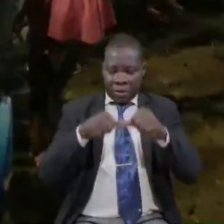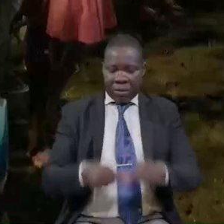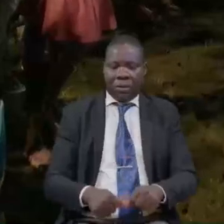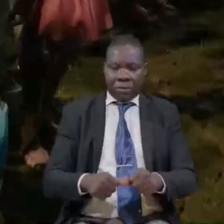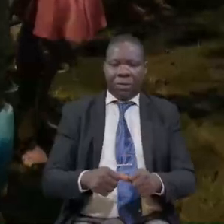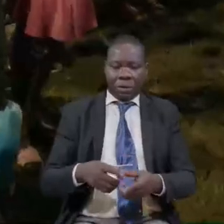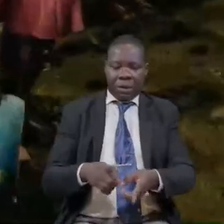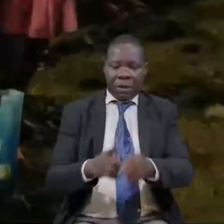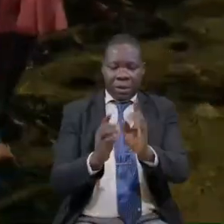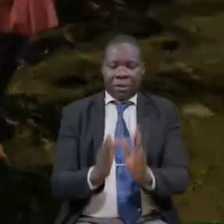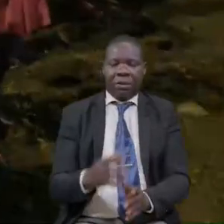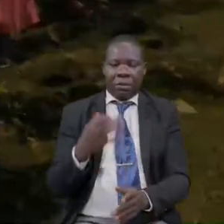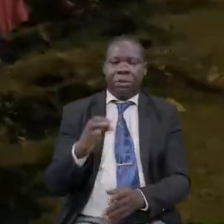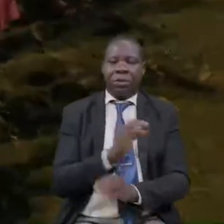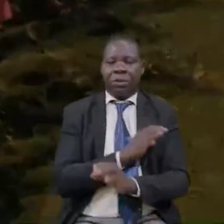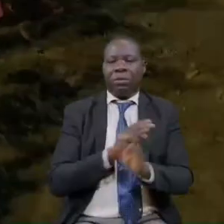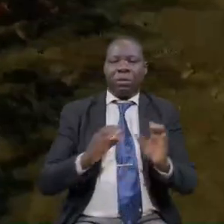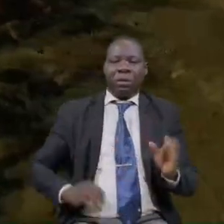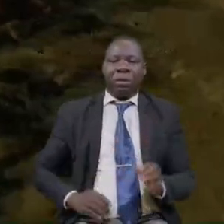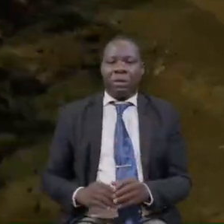ferme de Christ.